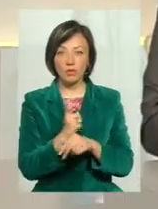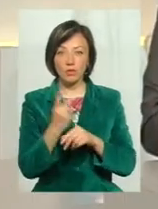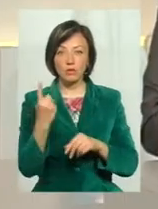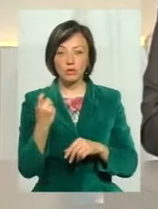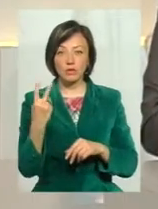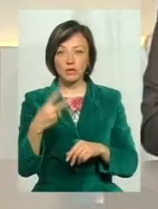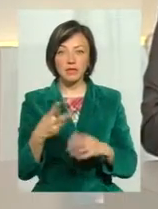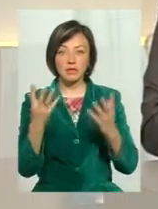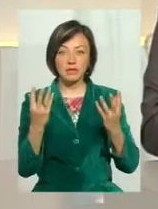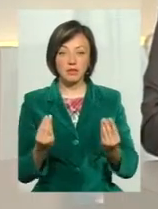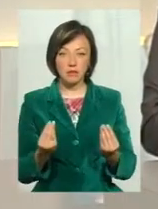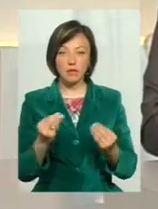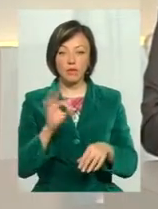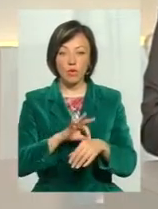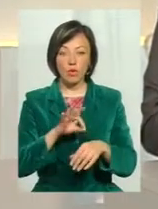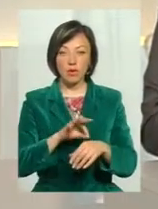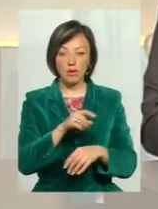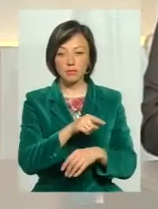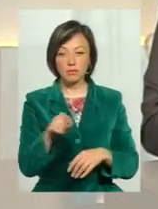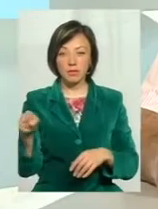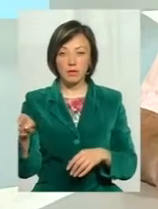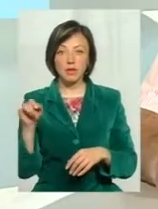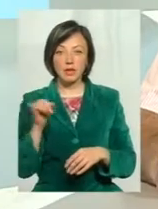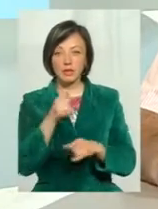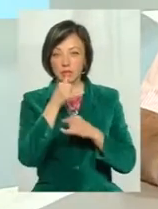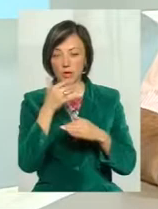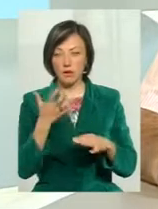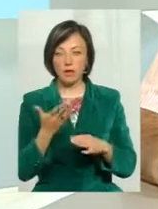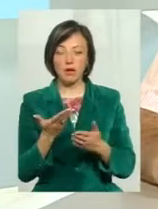120 календарних днів людина хворіла і, скажімо так, не могла